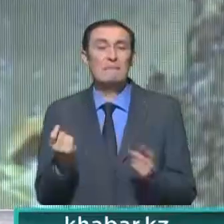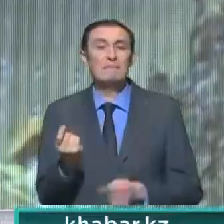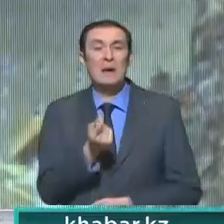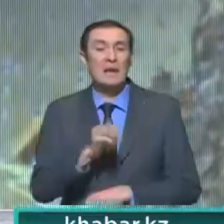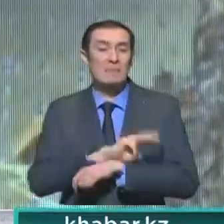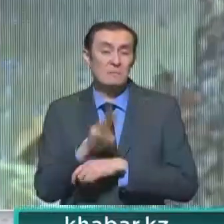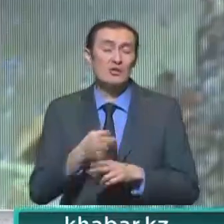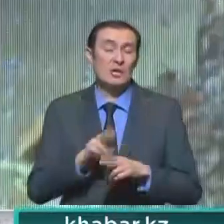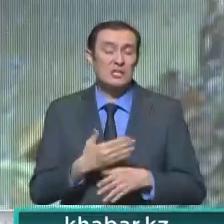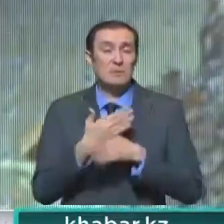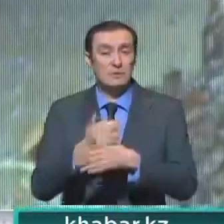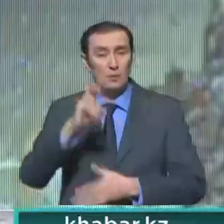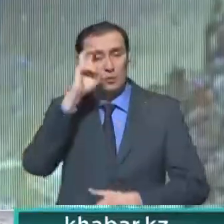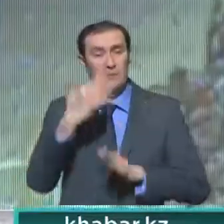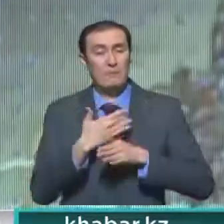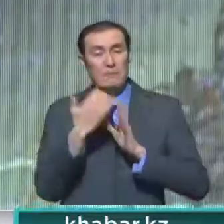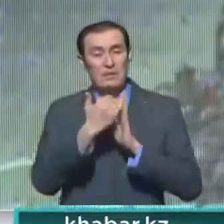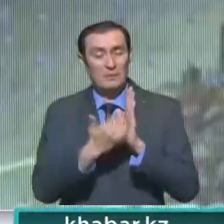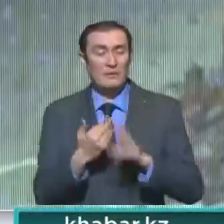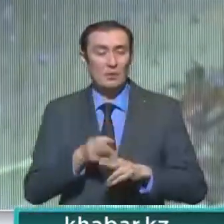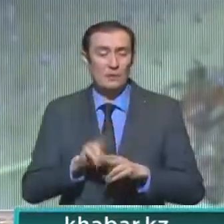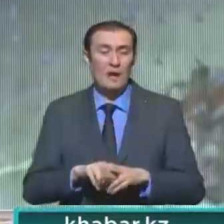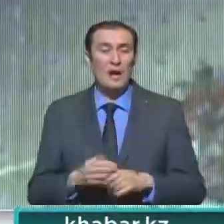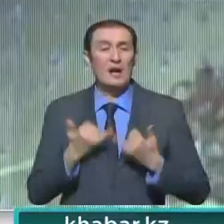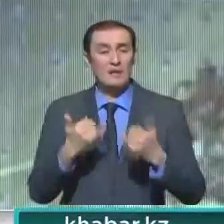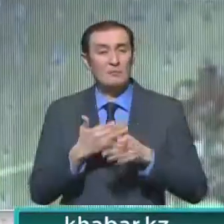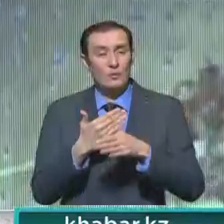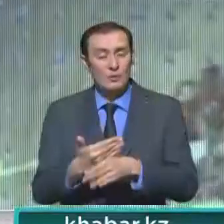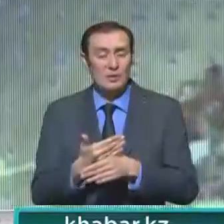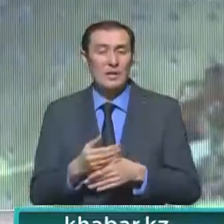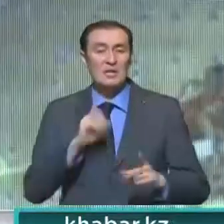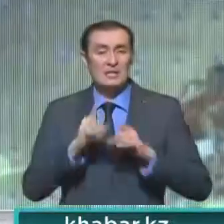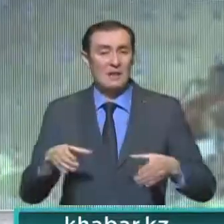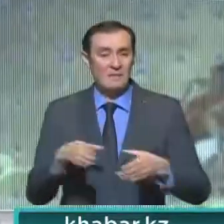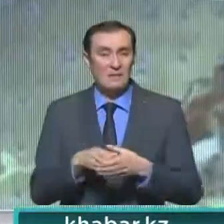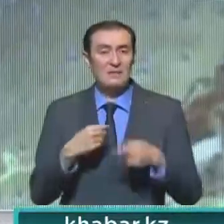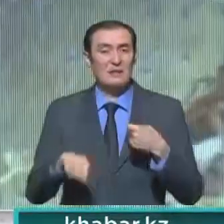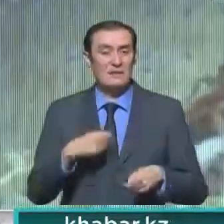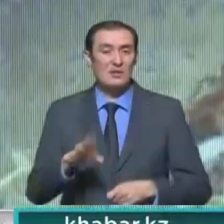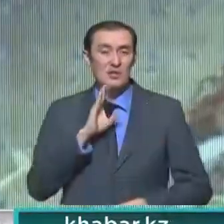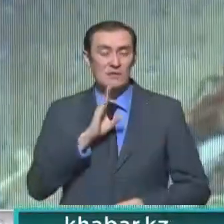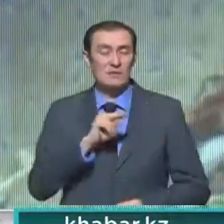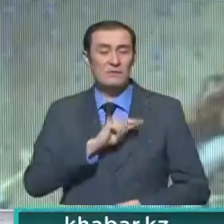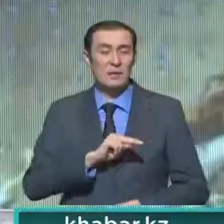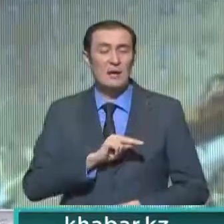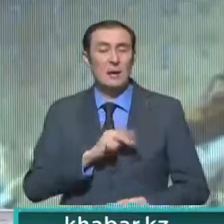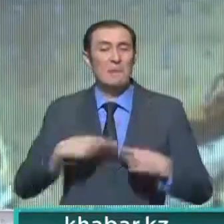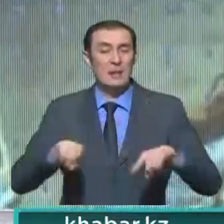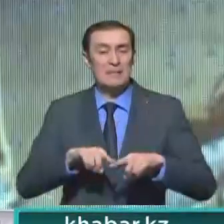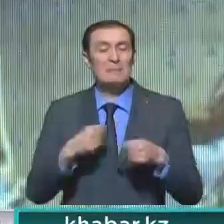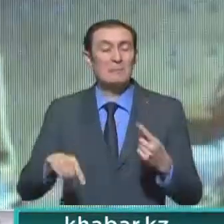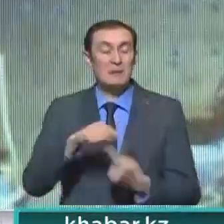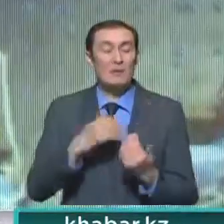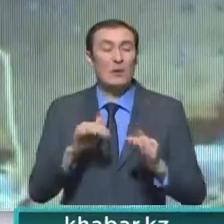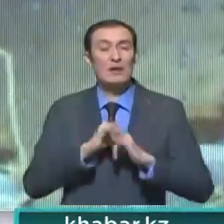Этому способствует государственная поддержка, помощь оказывают также Совет деловых женщин, действующий при региональной палате предпринимателей.